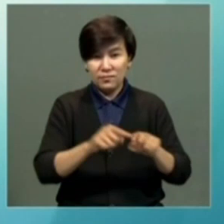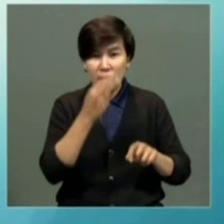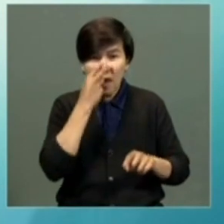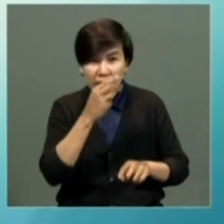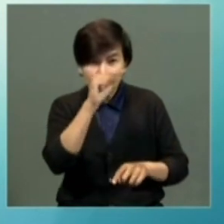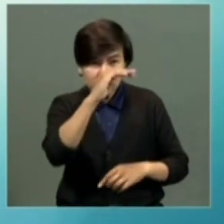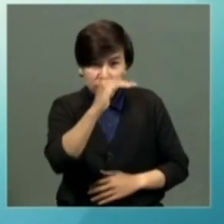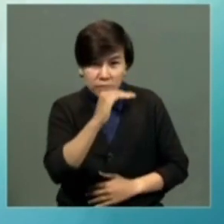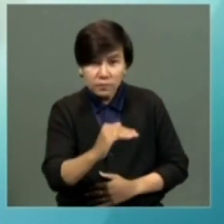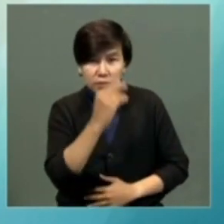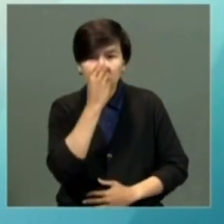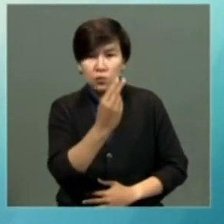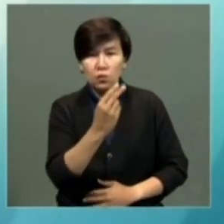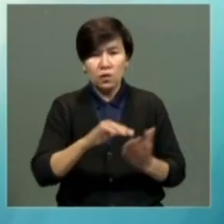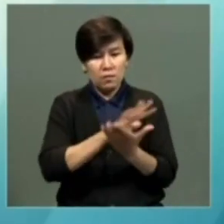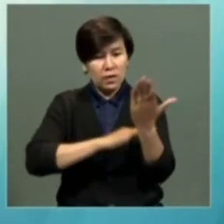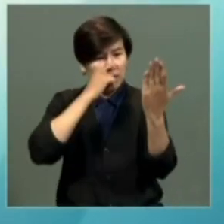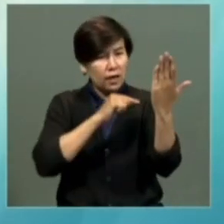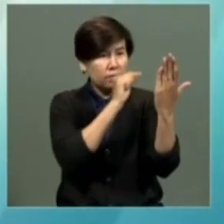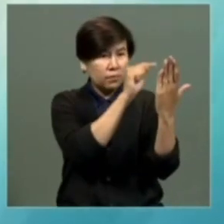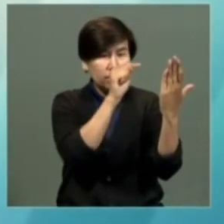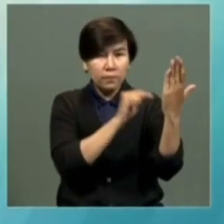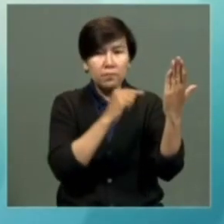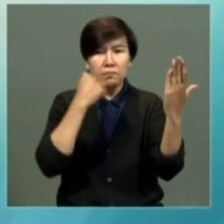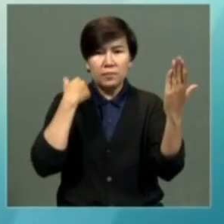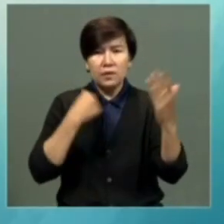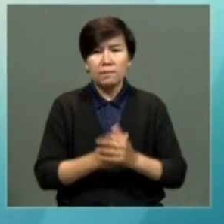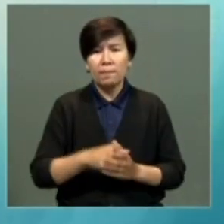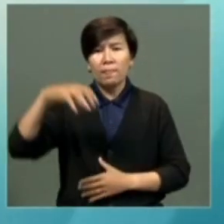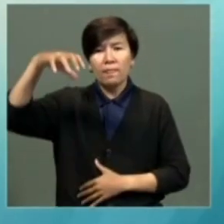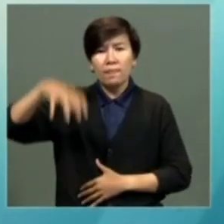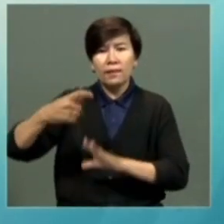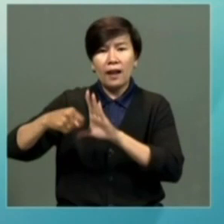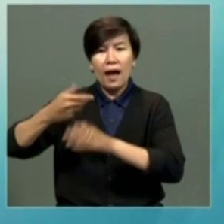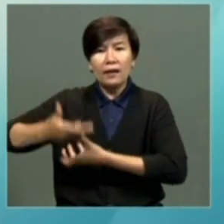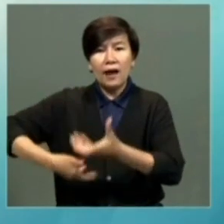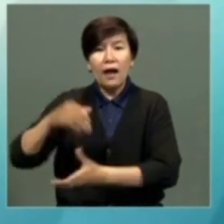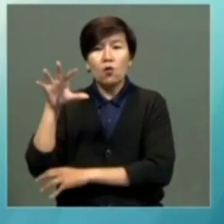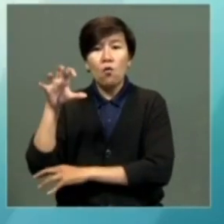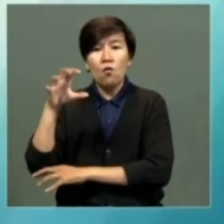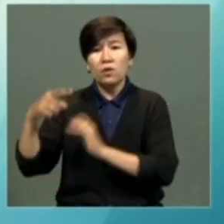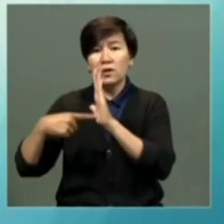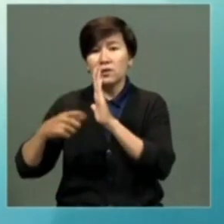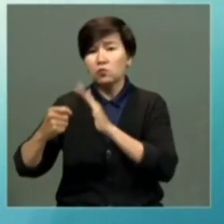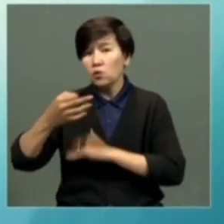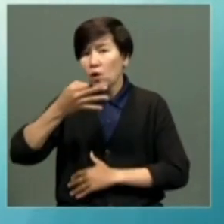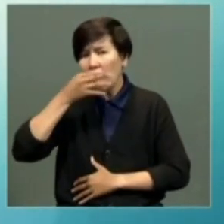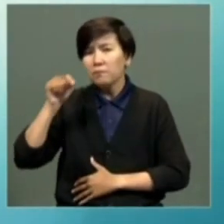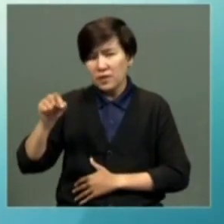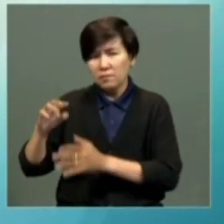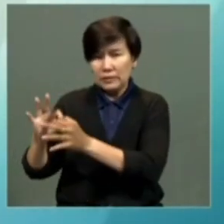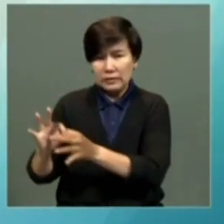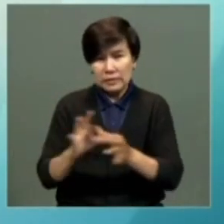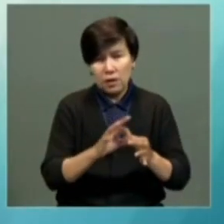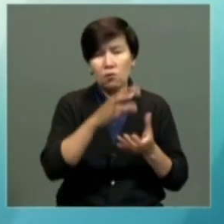ที่ทั่วประเทศซึ่งถ้าจะบอกว่าเกี่ยวข้องกับตลาดกลางกุ้งก็เดี๋ยวรายละเอียดอะไรยังไงก็จะว่ากันใหม่ทีหนึ่ง